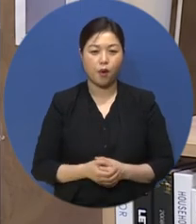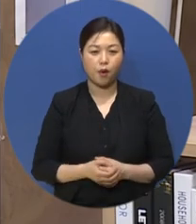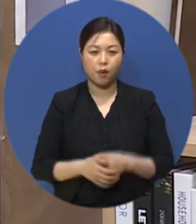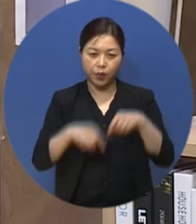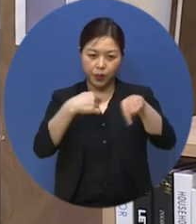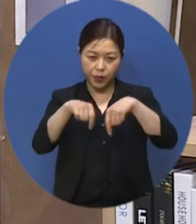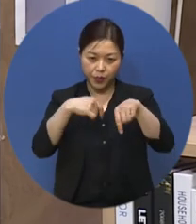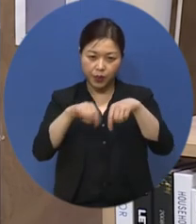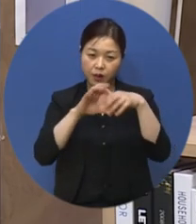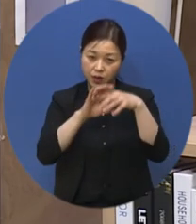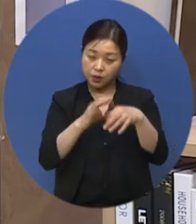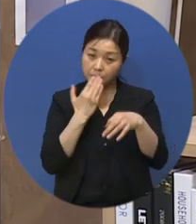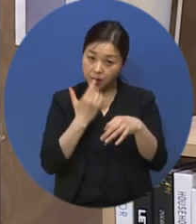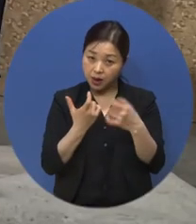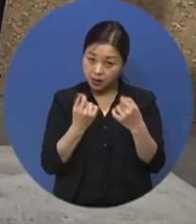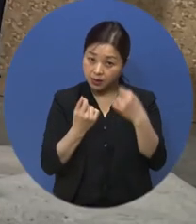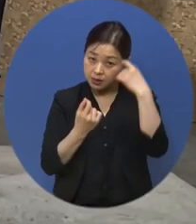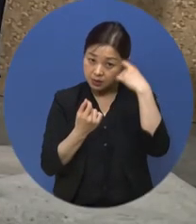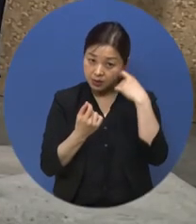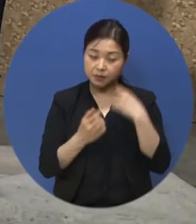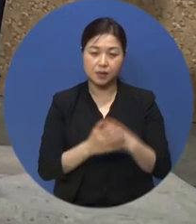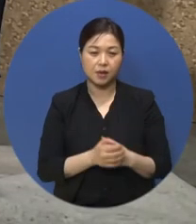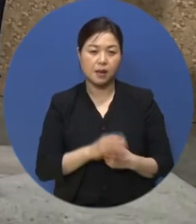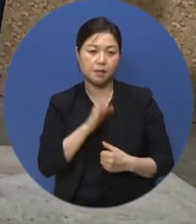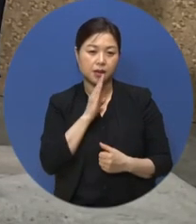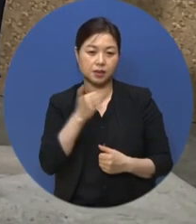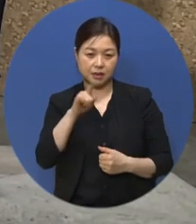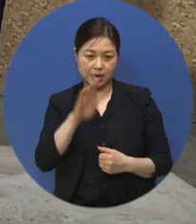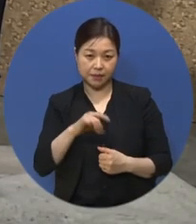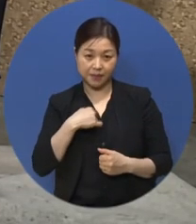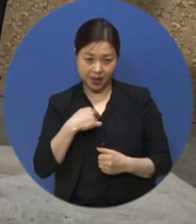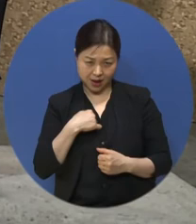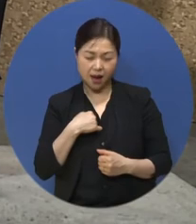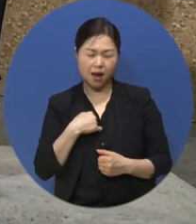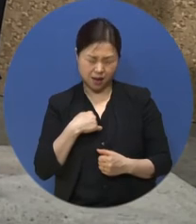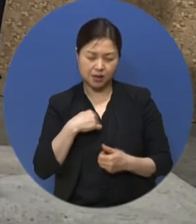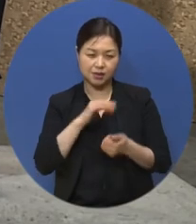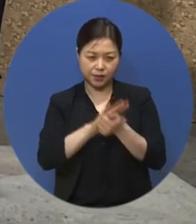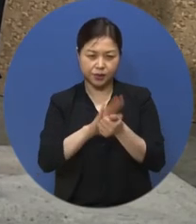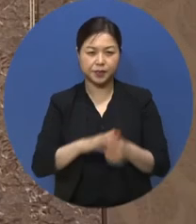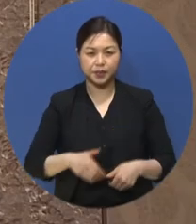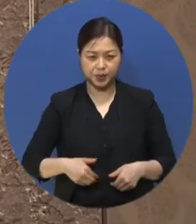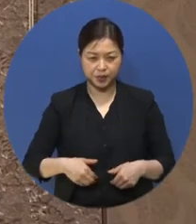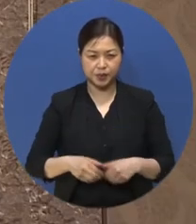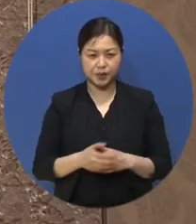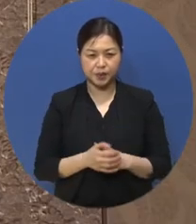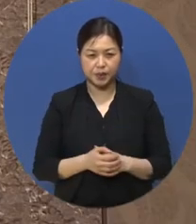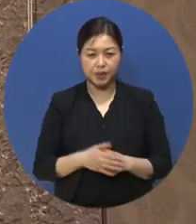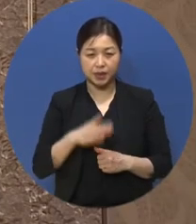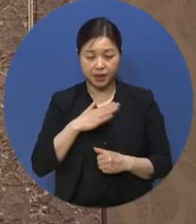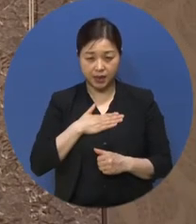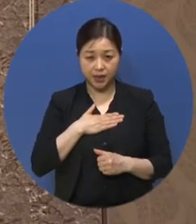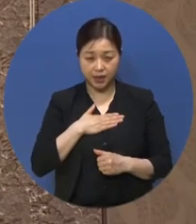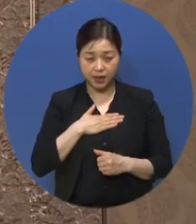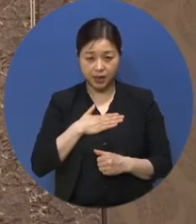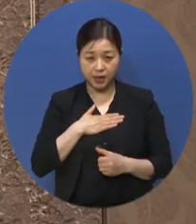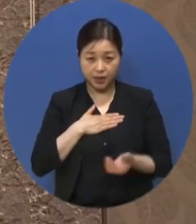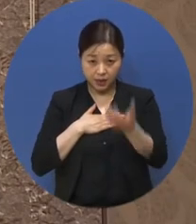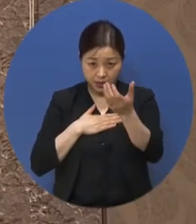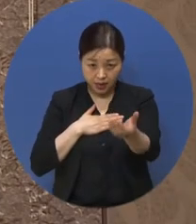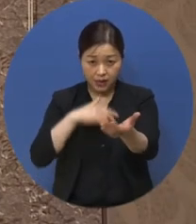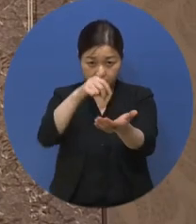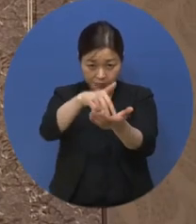활동을 해오시는 것 같은 생각이 갑이 듭니다. 해줘야 되는 거잖아요, 그게. 네. 갑이 해줘야지. 그 갑이 을의 입장을 생각해줘야지. 을을